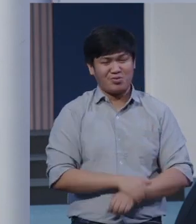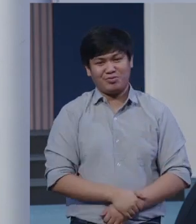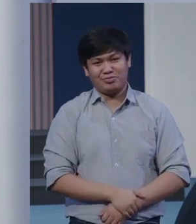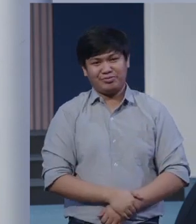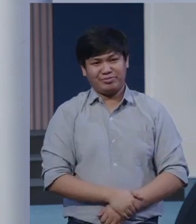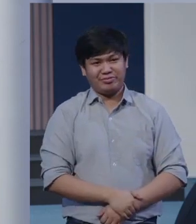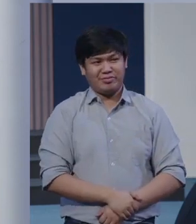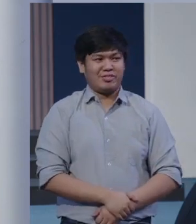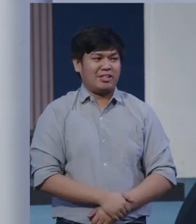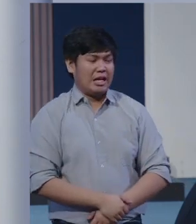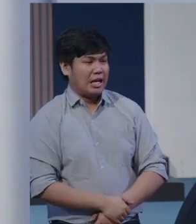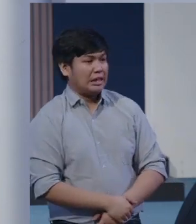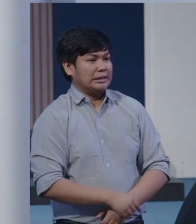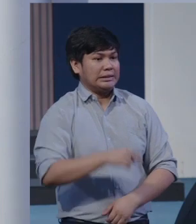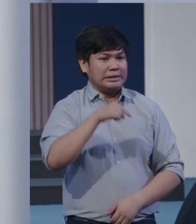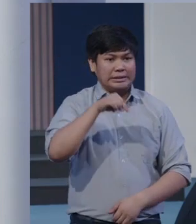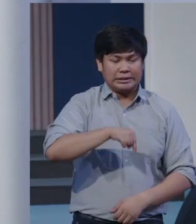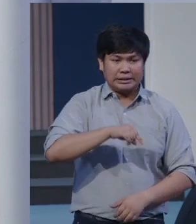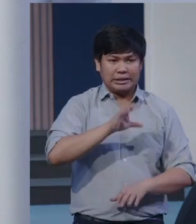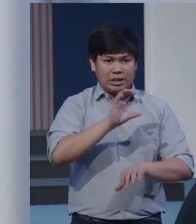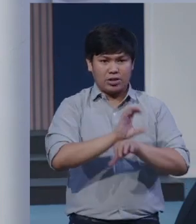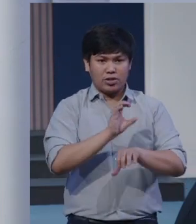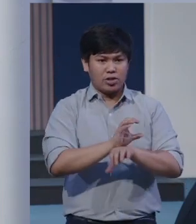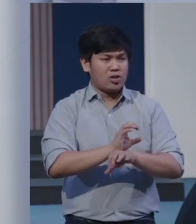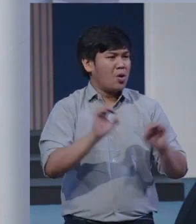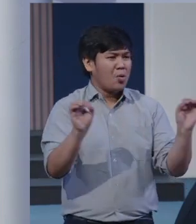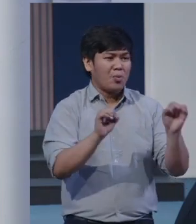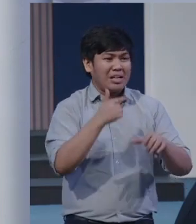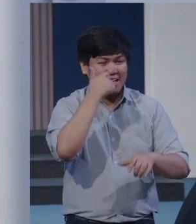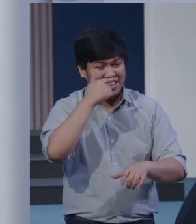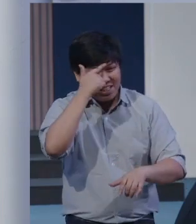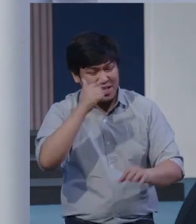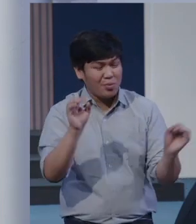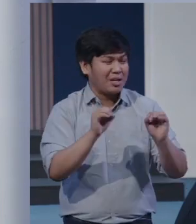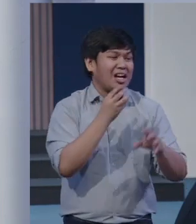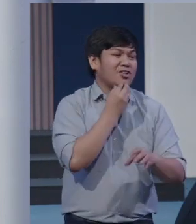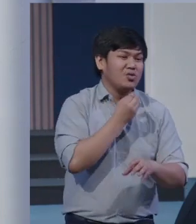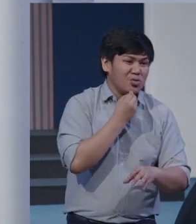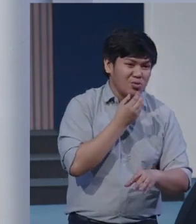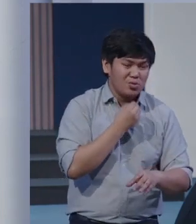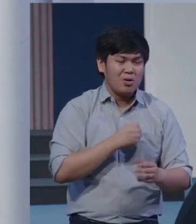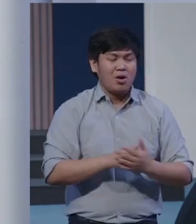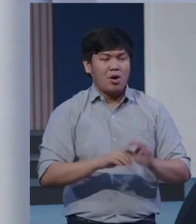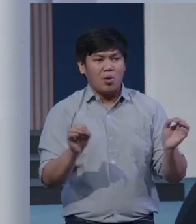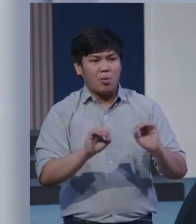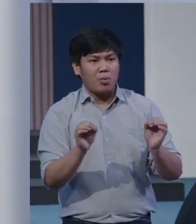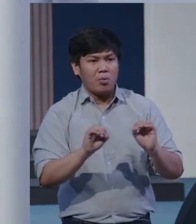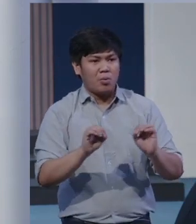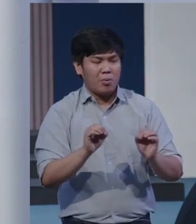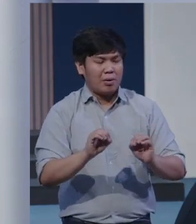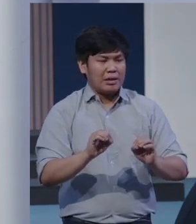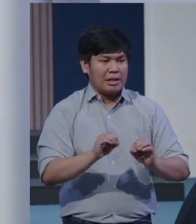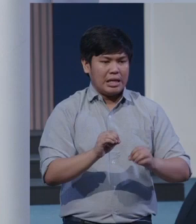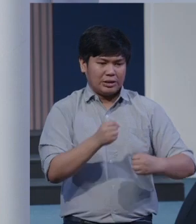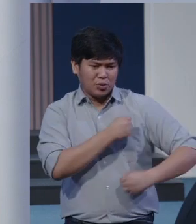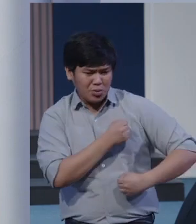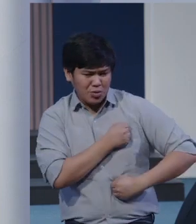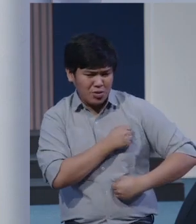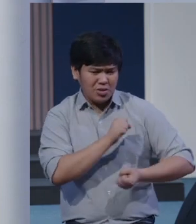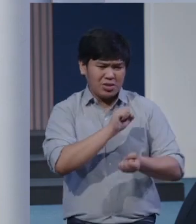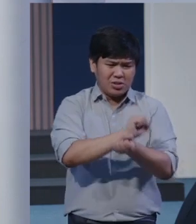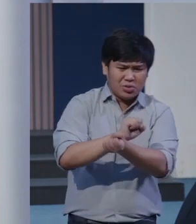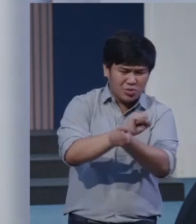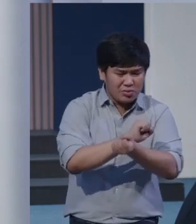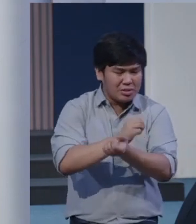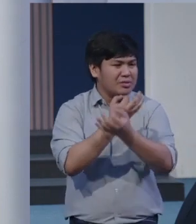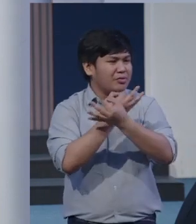here There is not Greek and Jew circumcised and uncircumcised barb slave